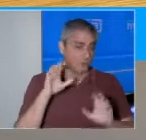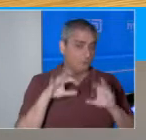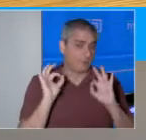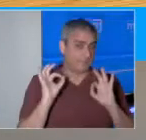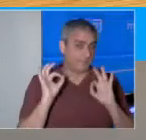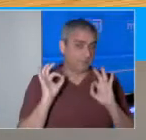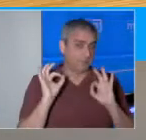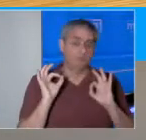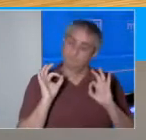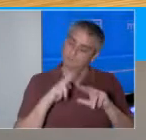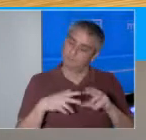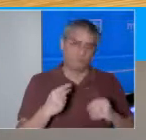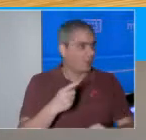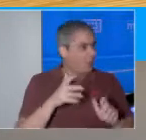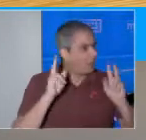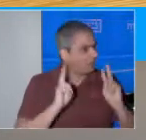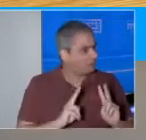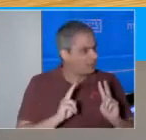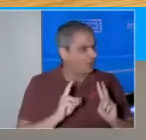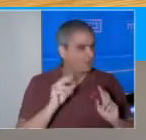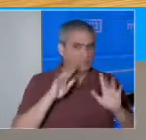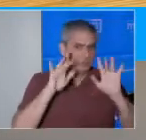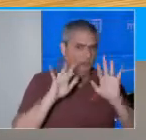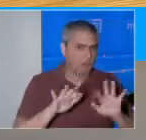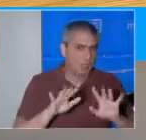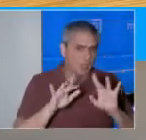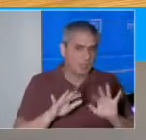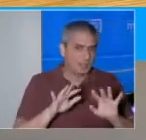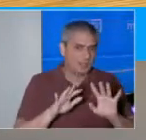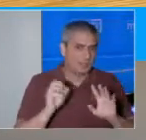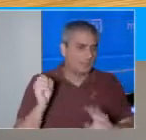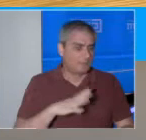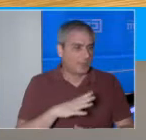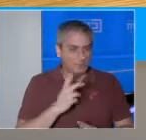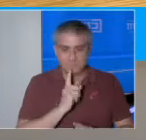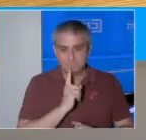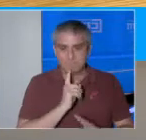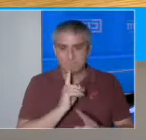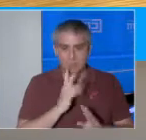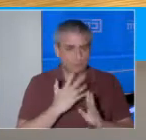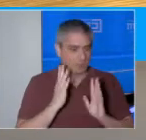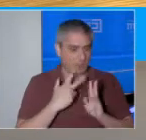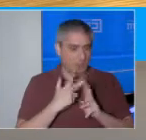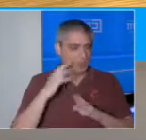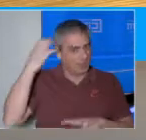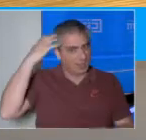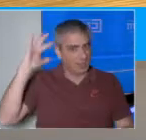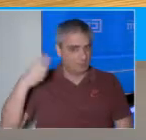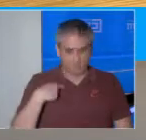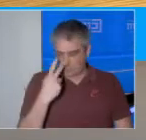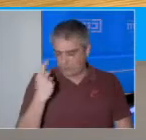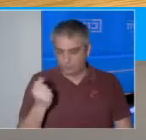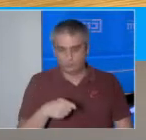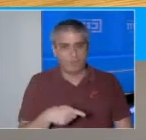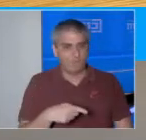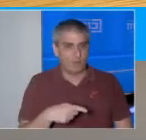גשם, המצב הוא טוב. עצירה והשלג שככה מגיע מעט מאוד רק לחרמון, ראינו